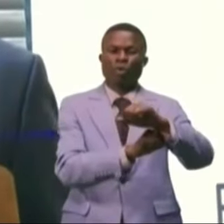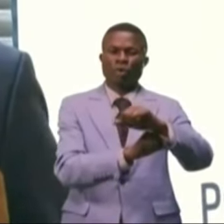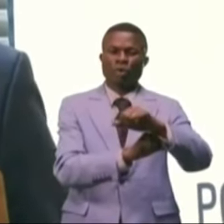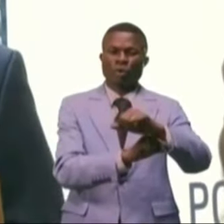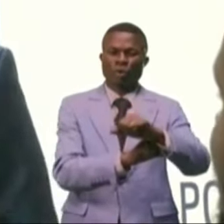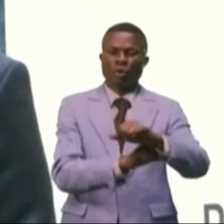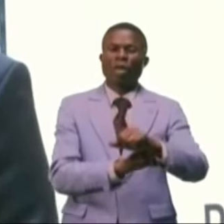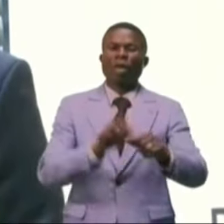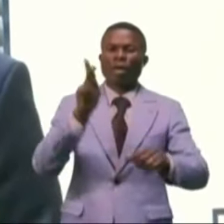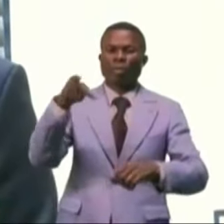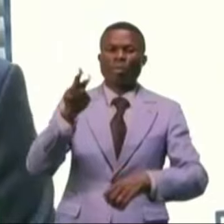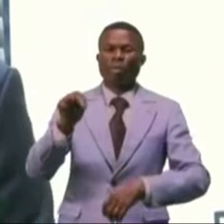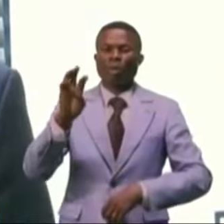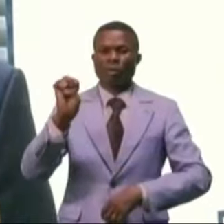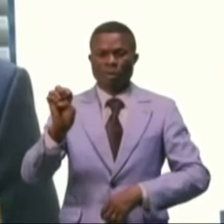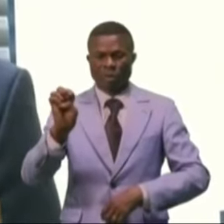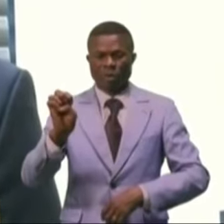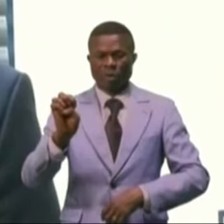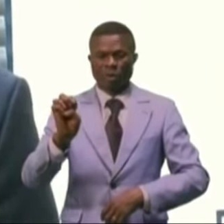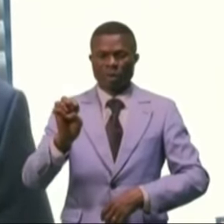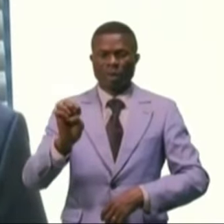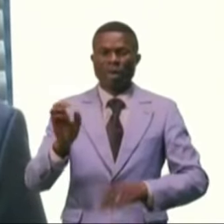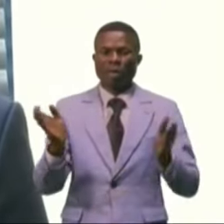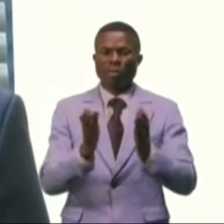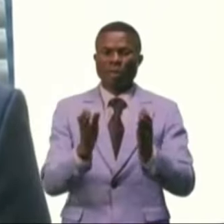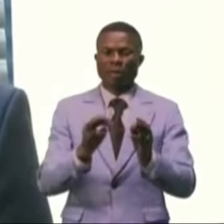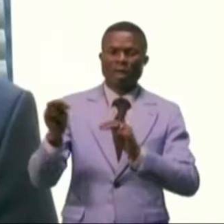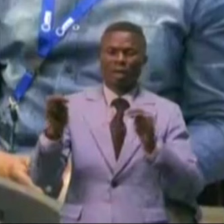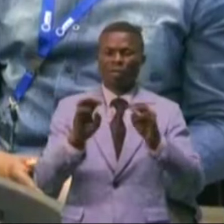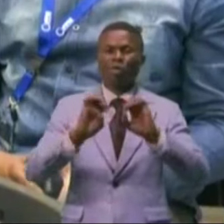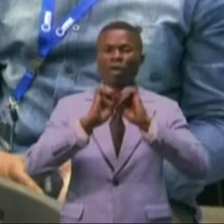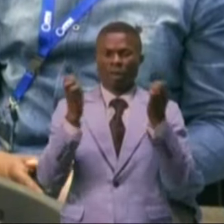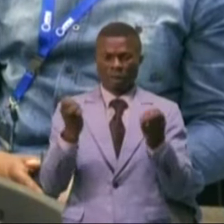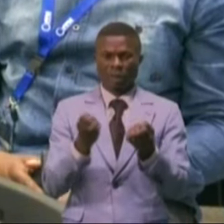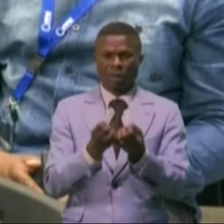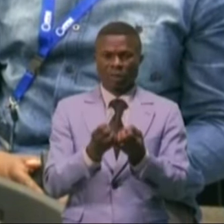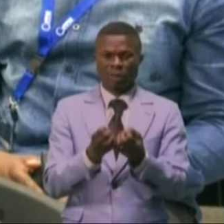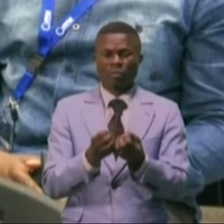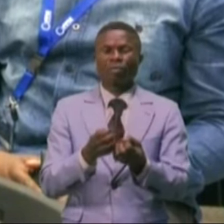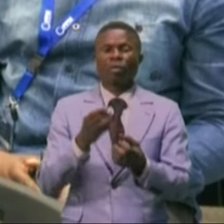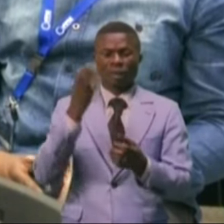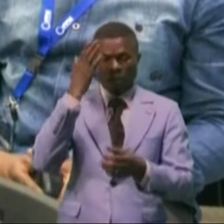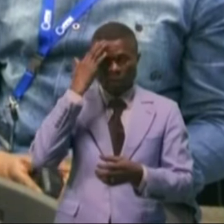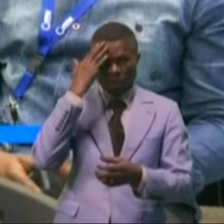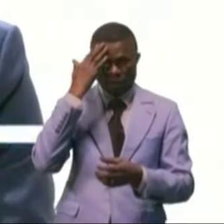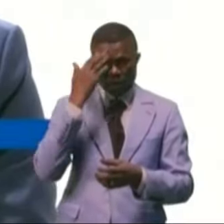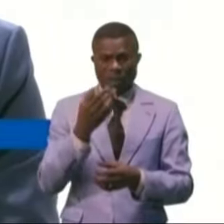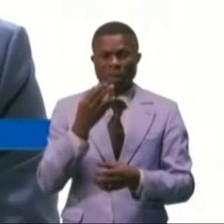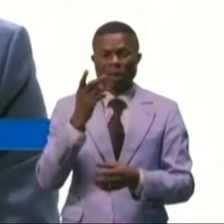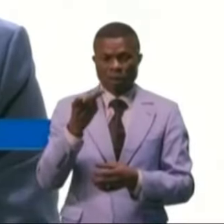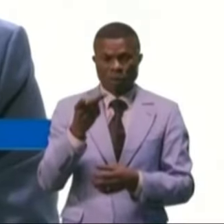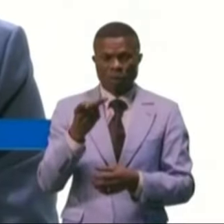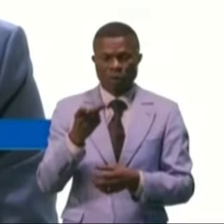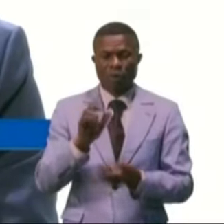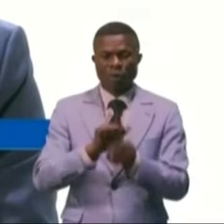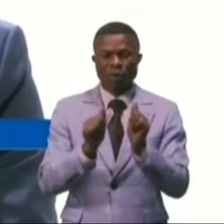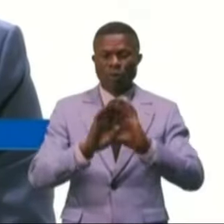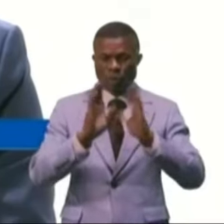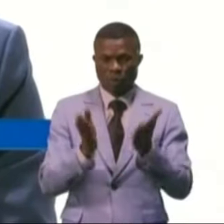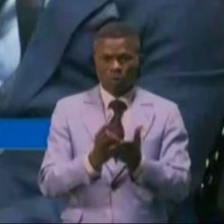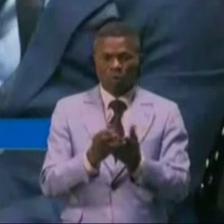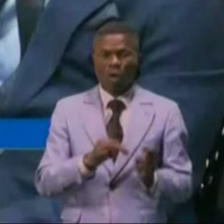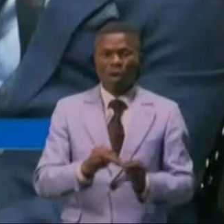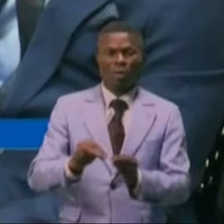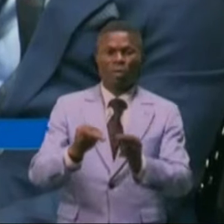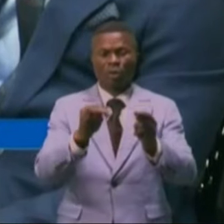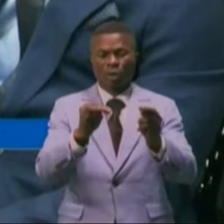FPME. Renforcer le taux d'inclusion financière. Il faut noter que les deux prêts sont assortis des mécanismes